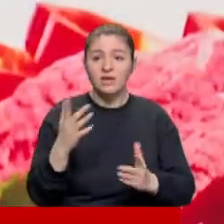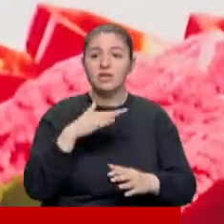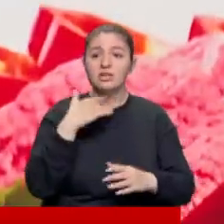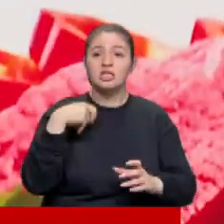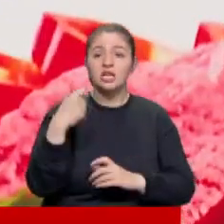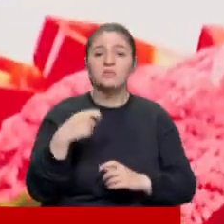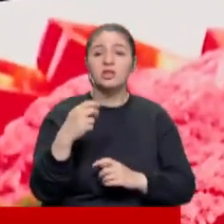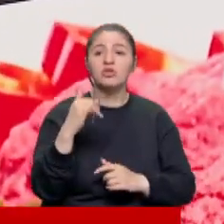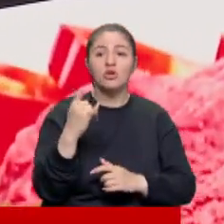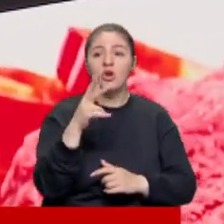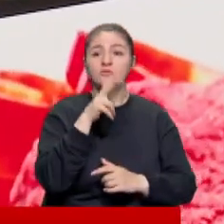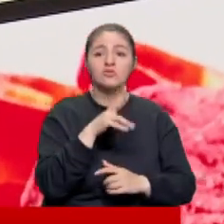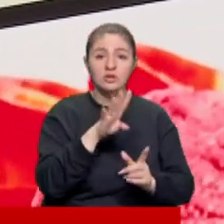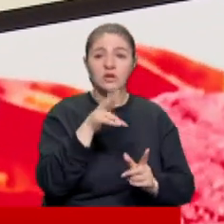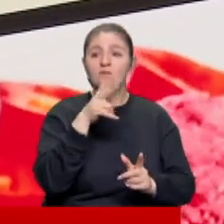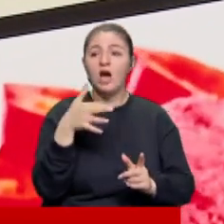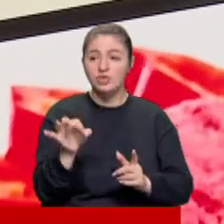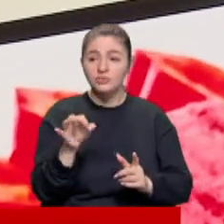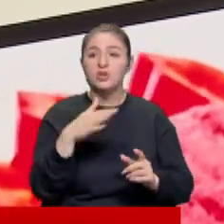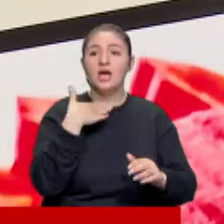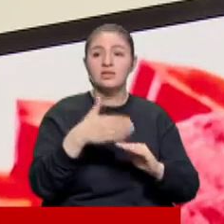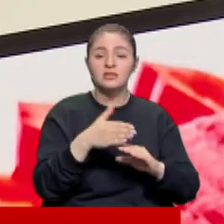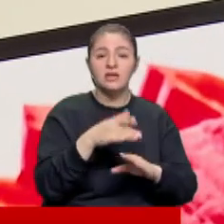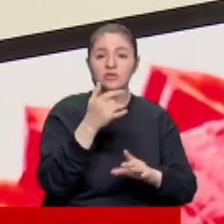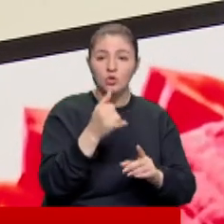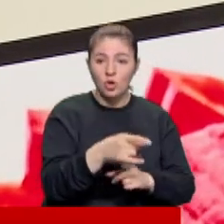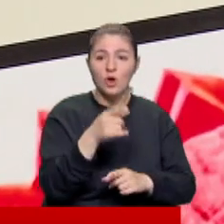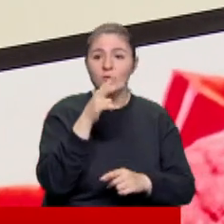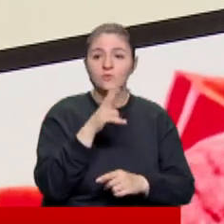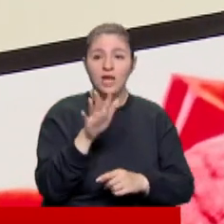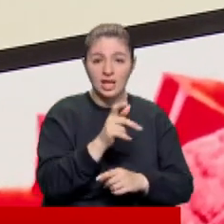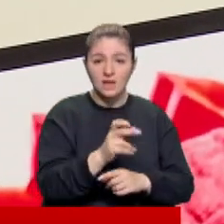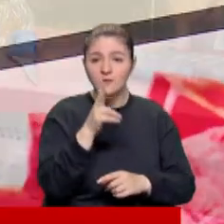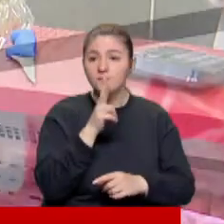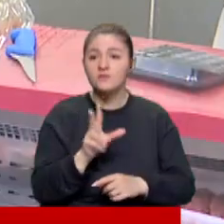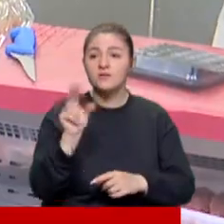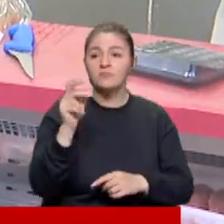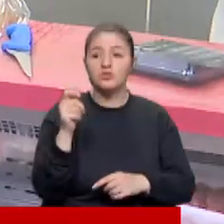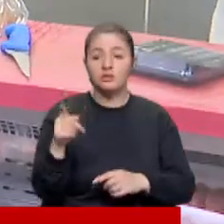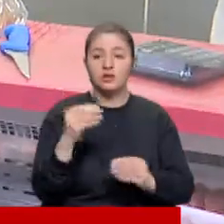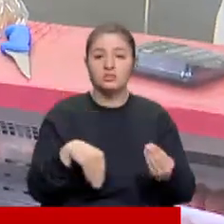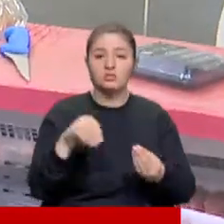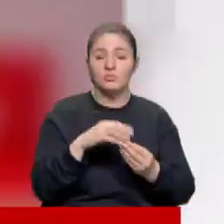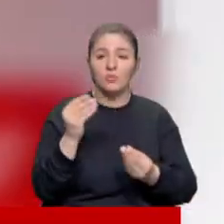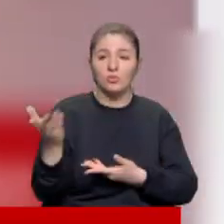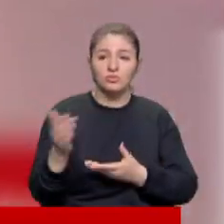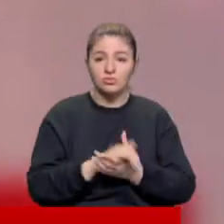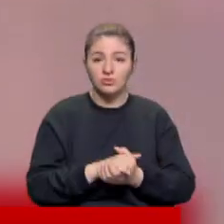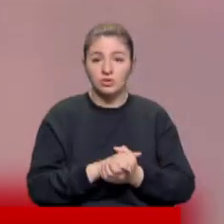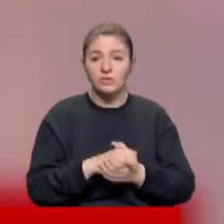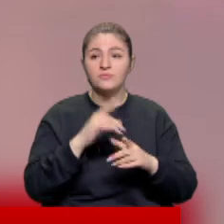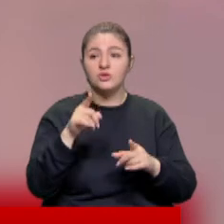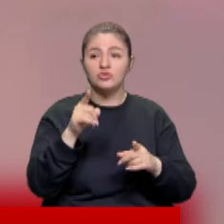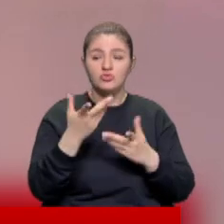Kıymanın kilosu 340 liradan 360 liraya, kuşbaşı etin kilosuysa 350 liradan 370 liraya yükseldi. Şu an bir